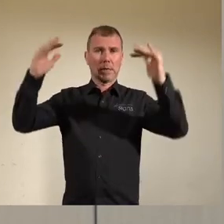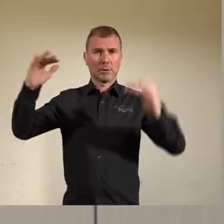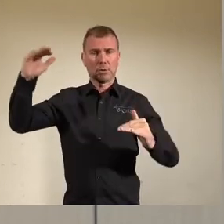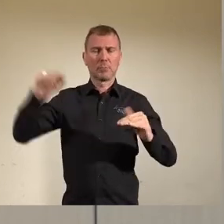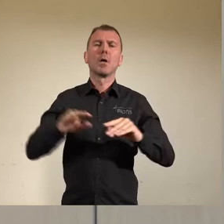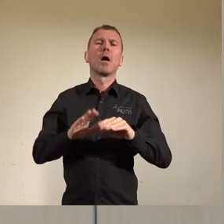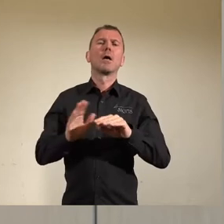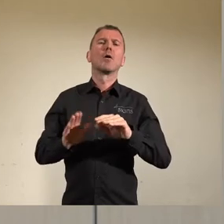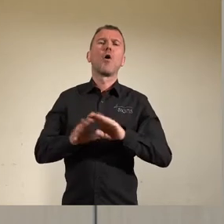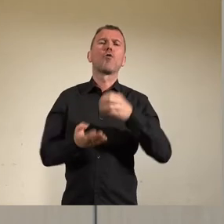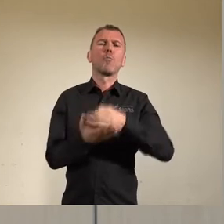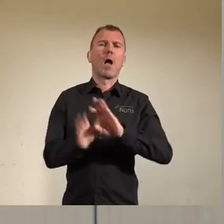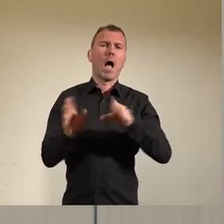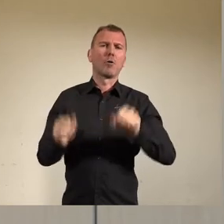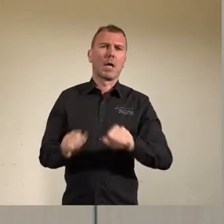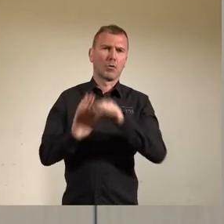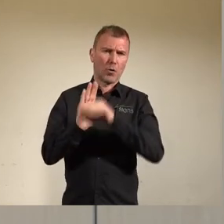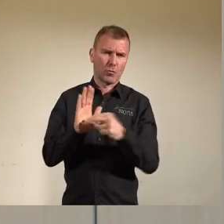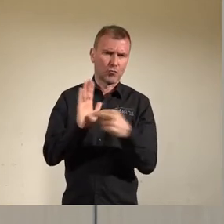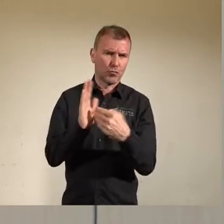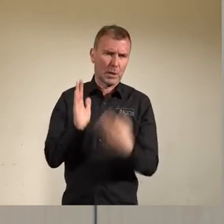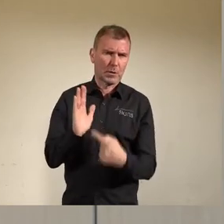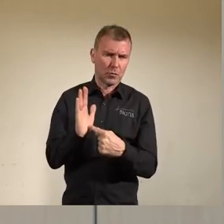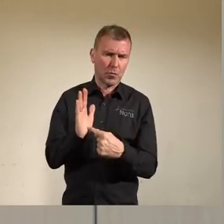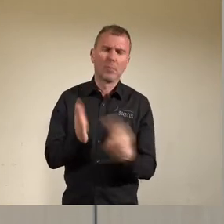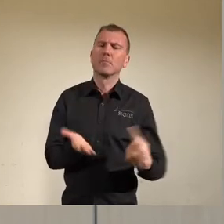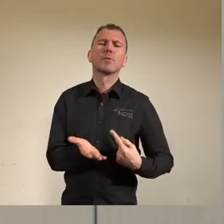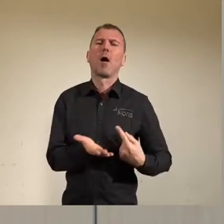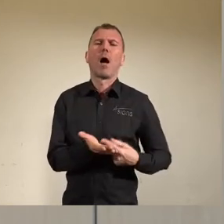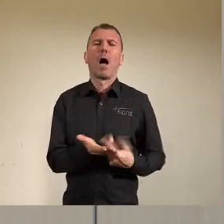kommunalen Haushaltsverordnung so drin, was sich wiederum aus den Anforderungen